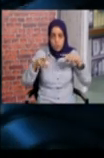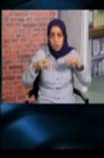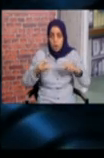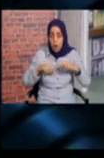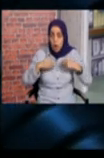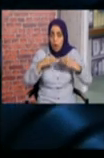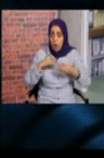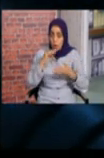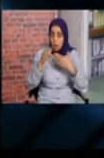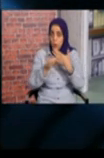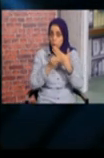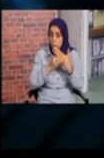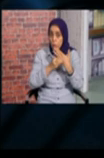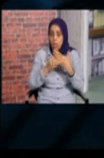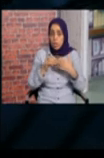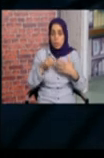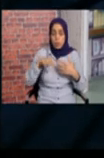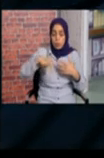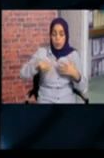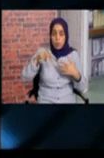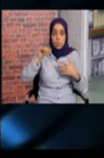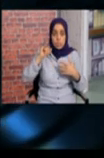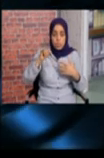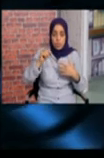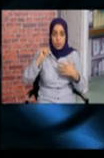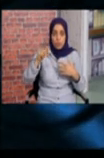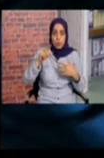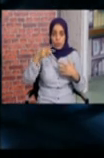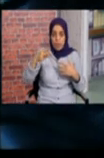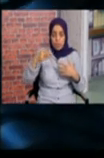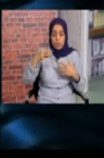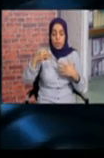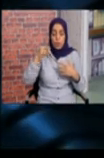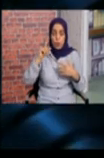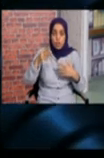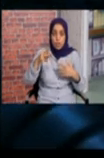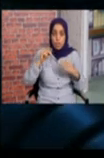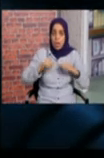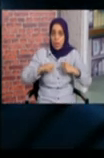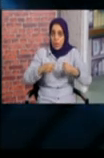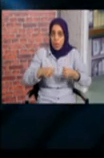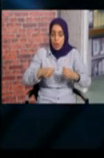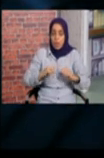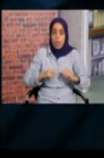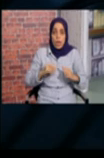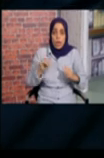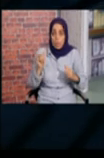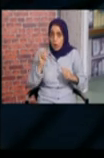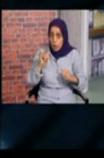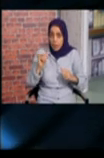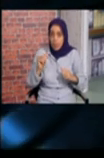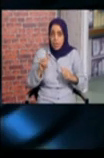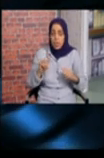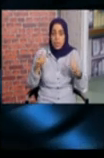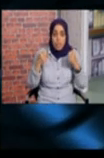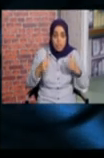ان هي تتصل على 16023 بتعمل بلاغ عن الحافلة. مش انا ما يهمنيش اسم السواق، لان